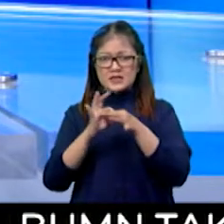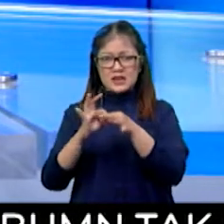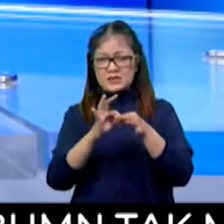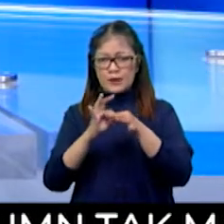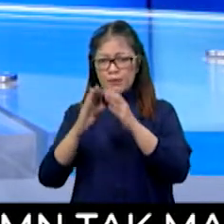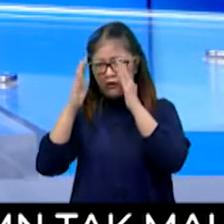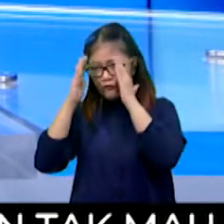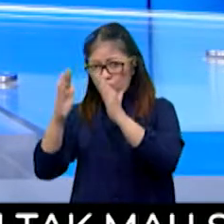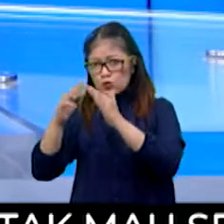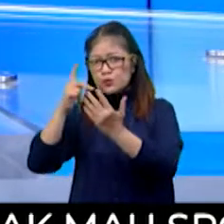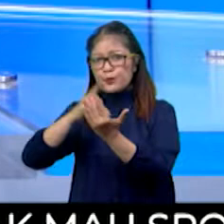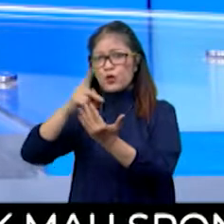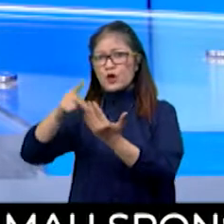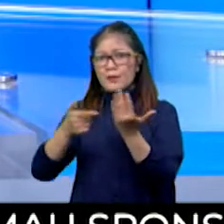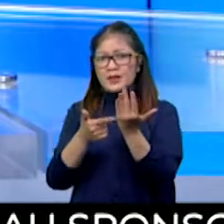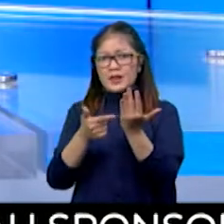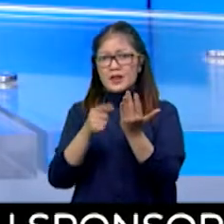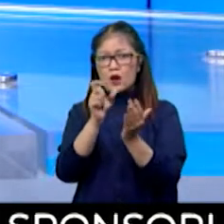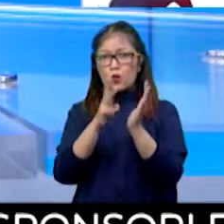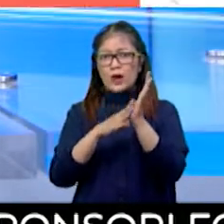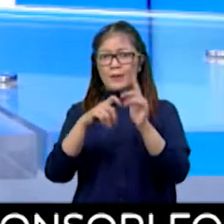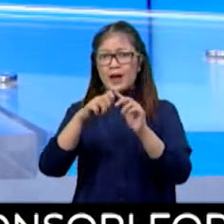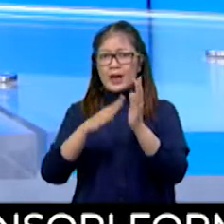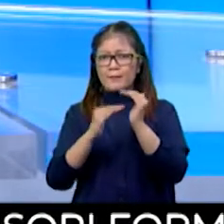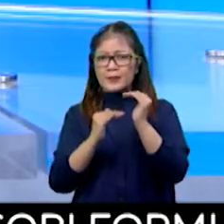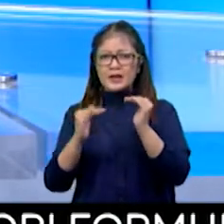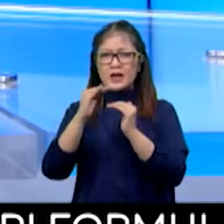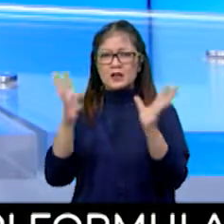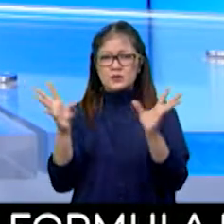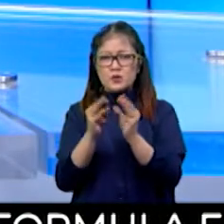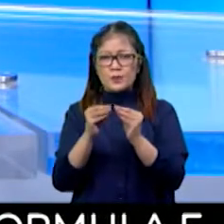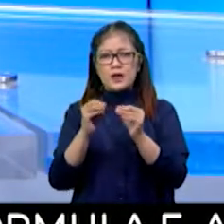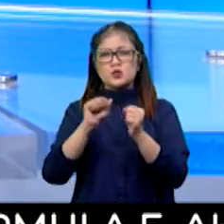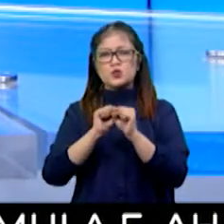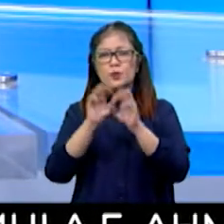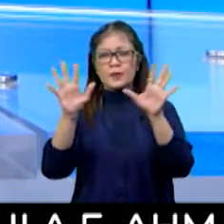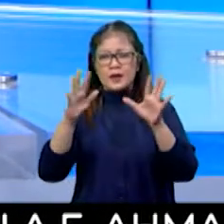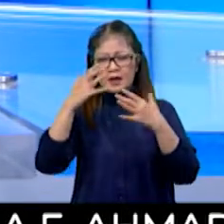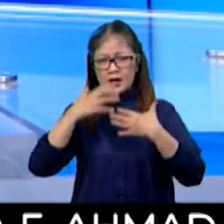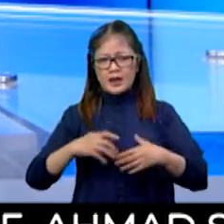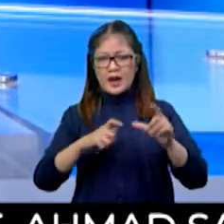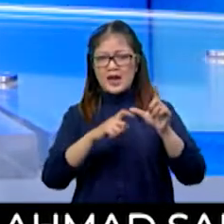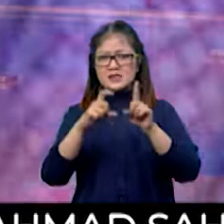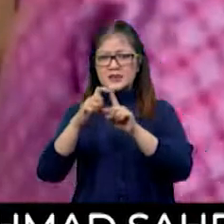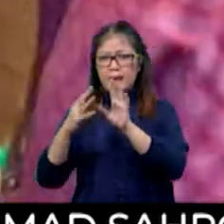pada program digitalisasi UMKM serta peningkatan kapasitas sumber daya manusia.